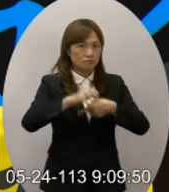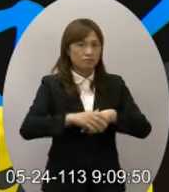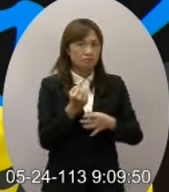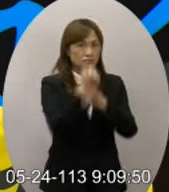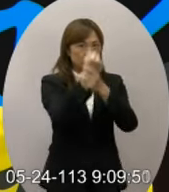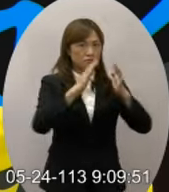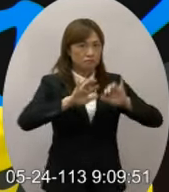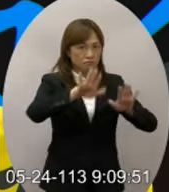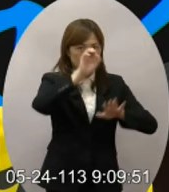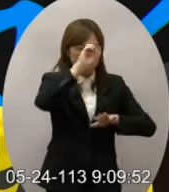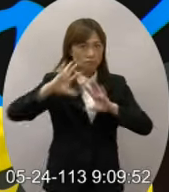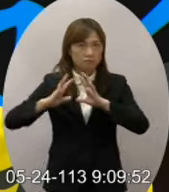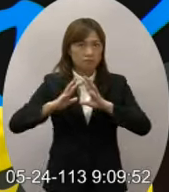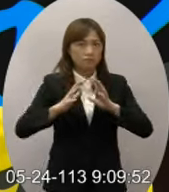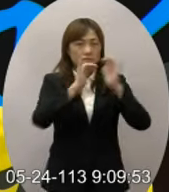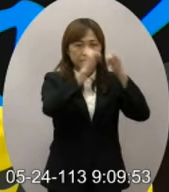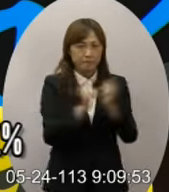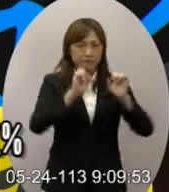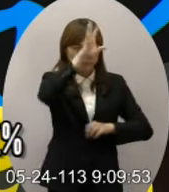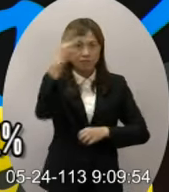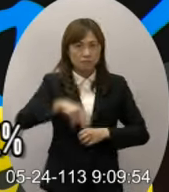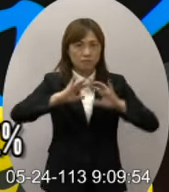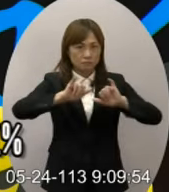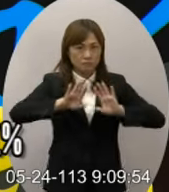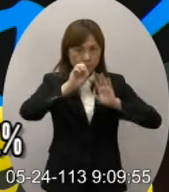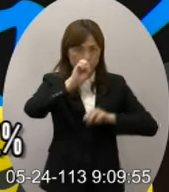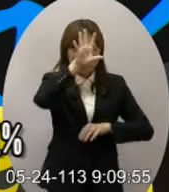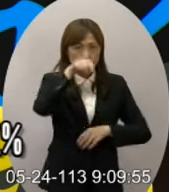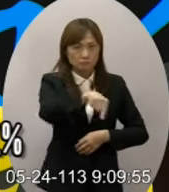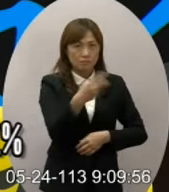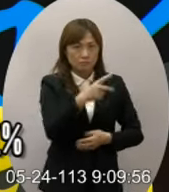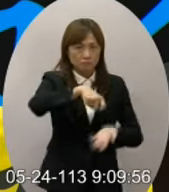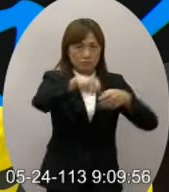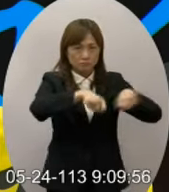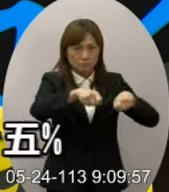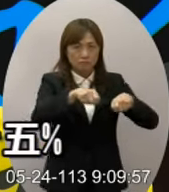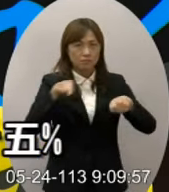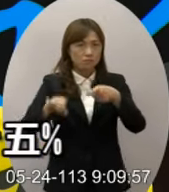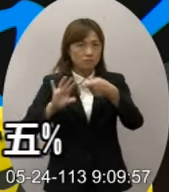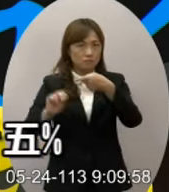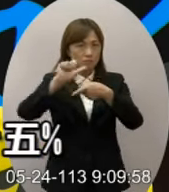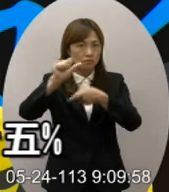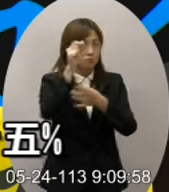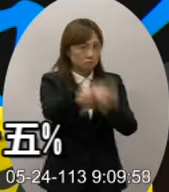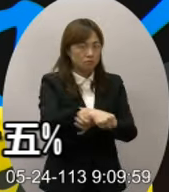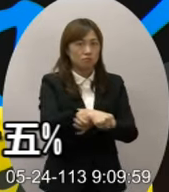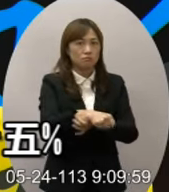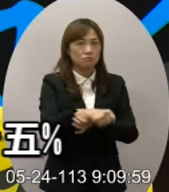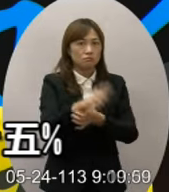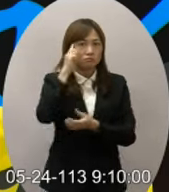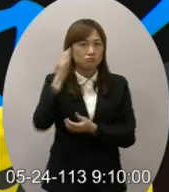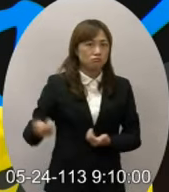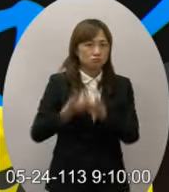叫这边国民党提出来国会要改革的方案，在网络上的整个声量占65%。反对的支持民进党反改革的，干